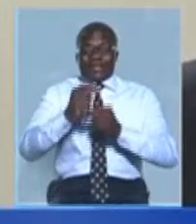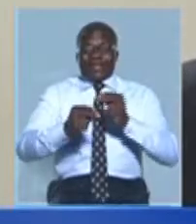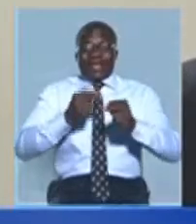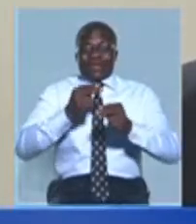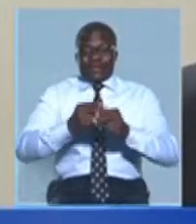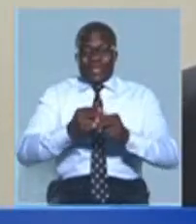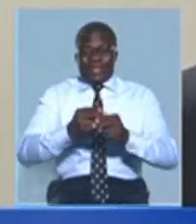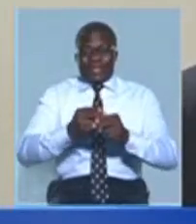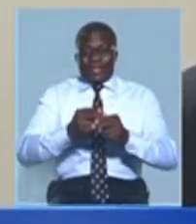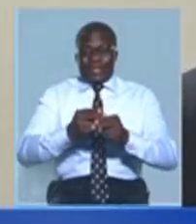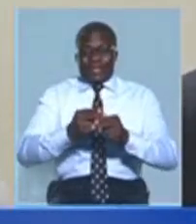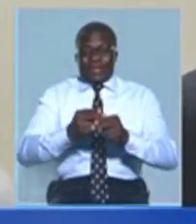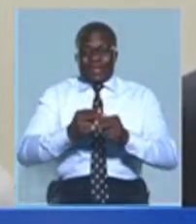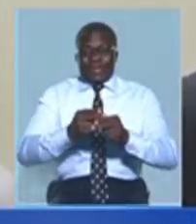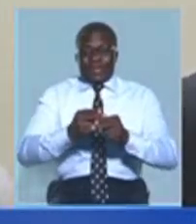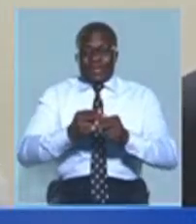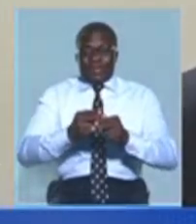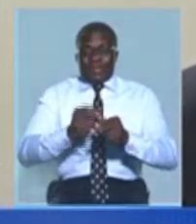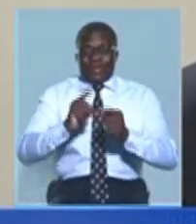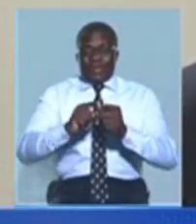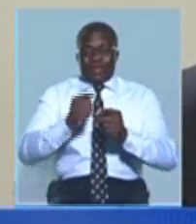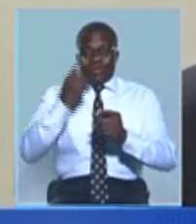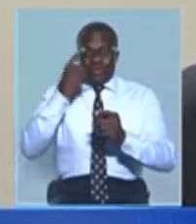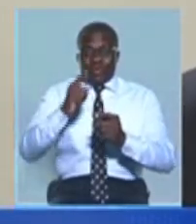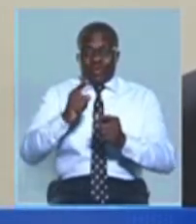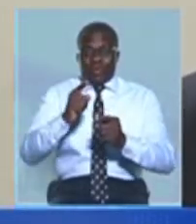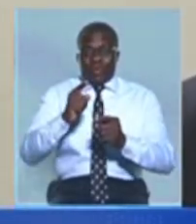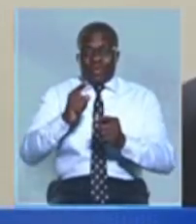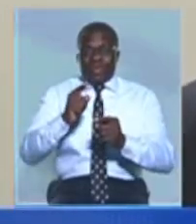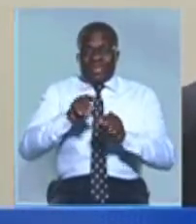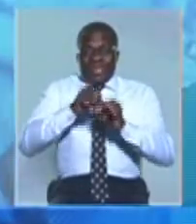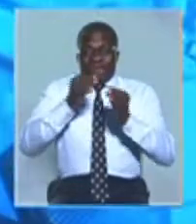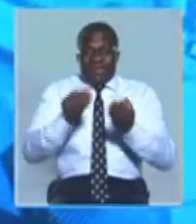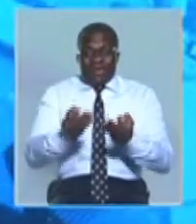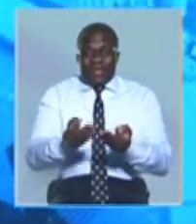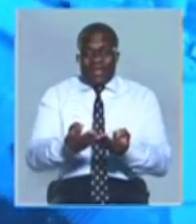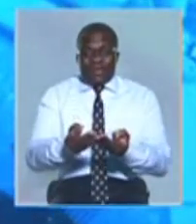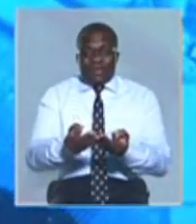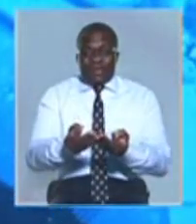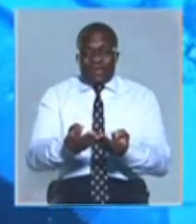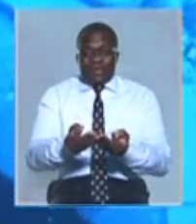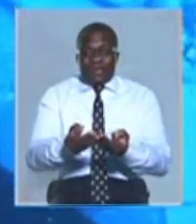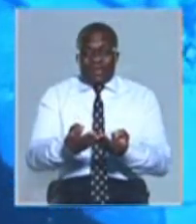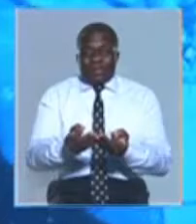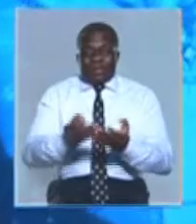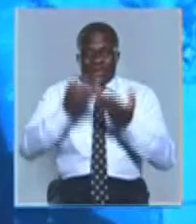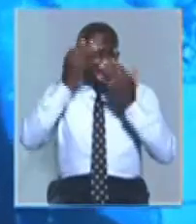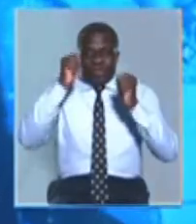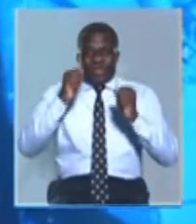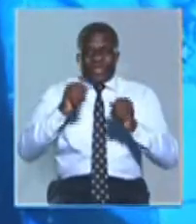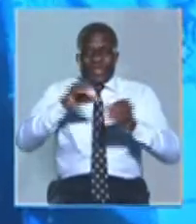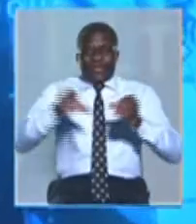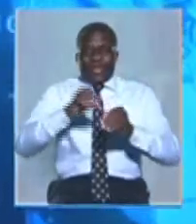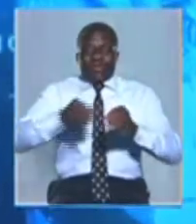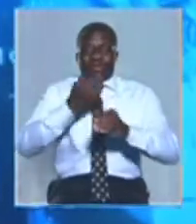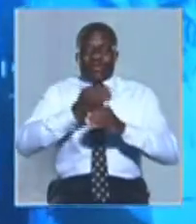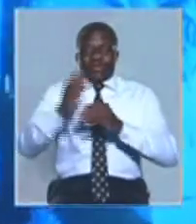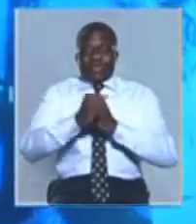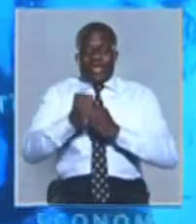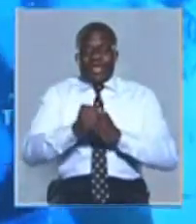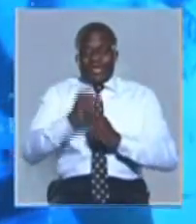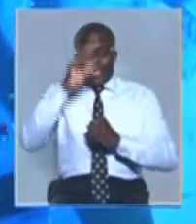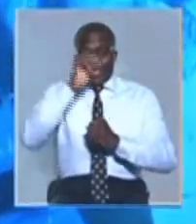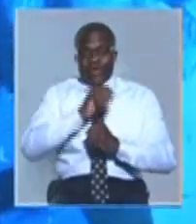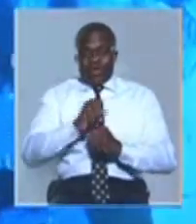nationale, à un droit de famille. Le président de la Cour constitutionnelle,